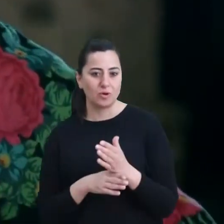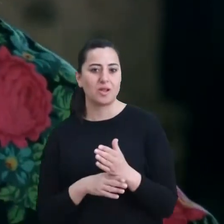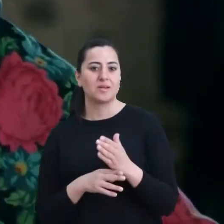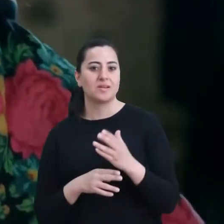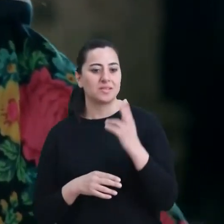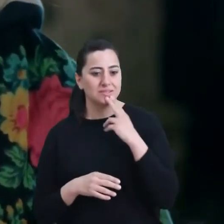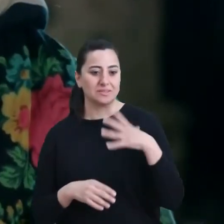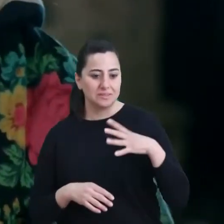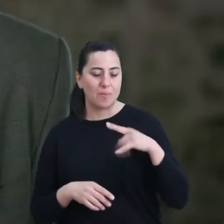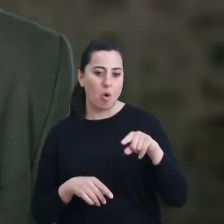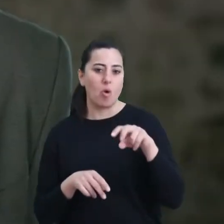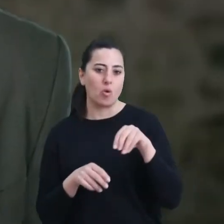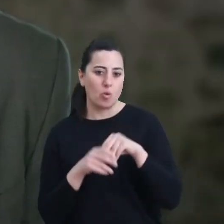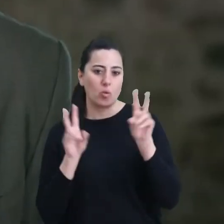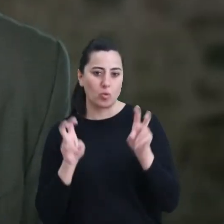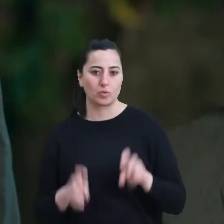isteme meselesiydin o.